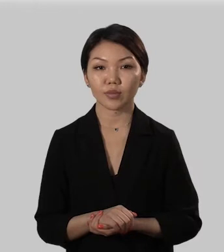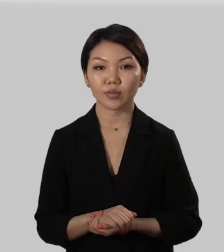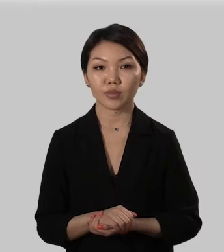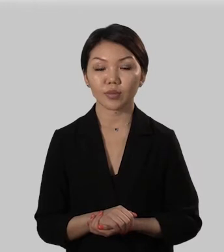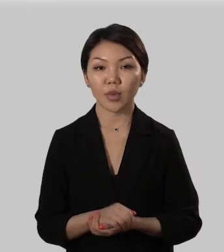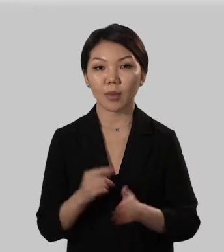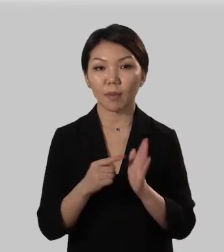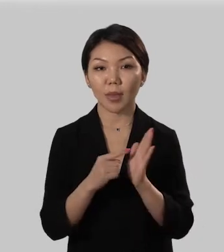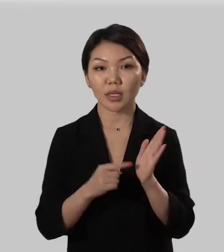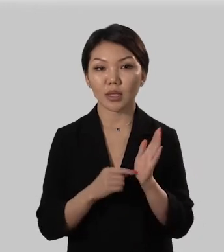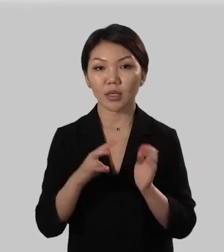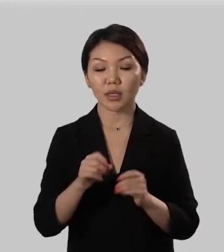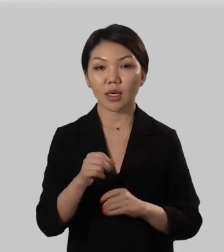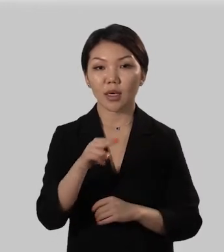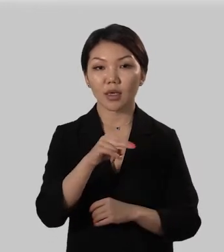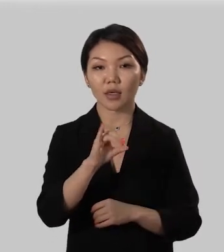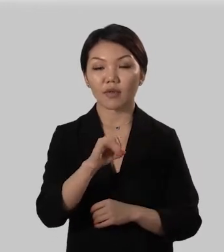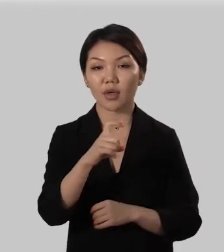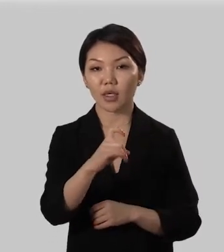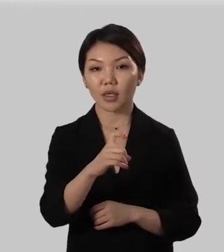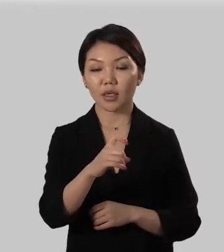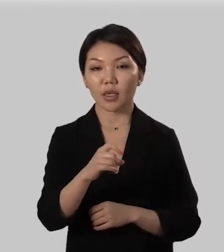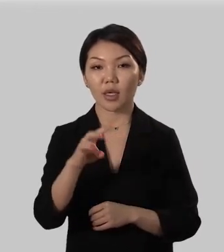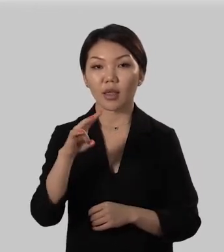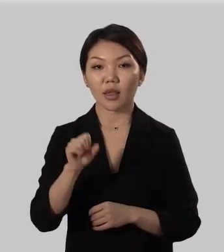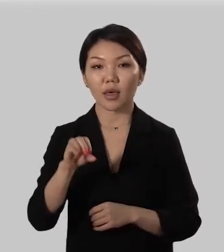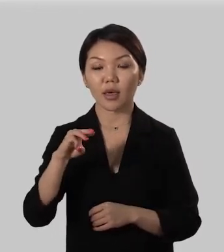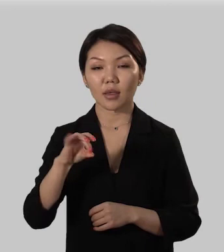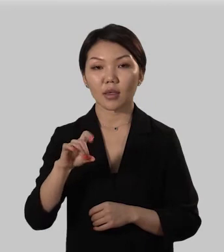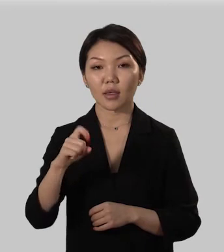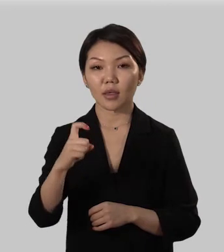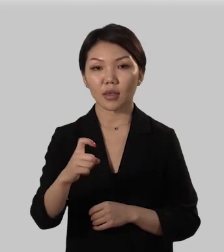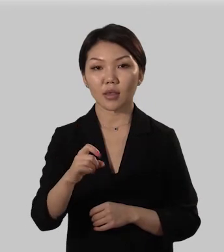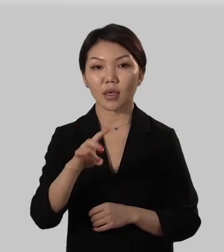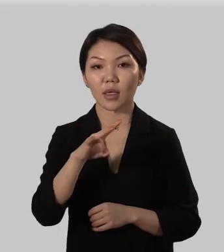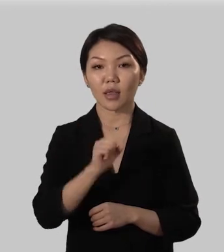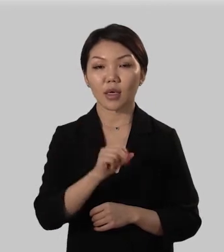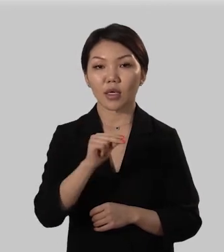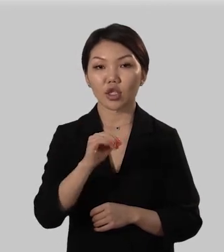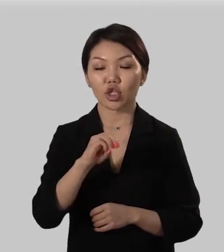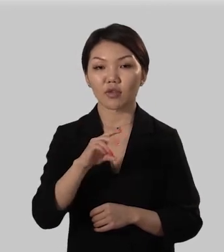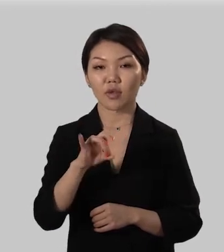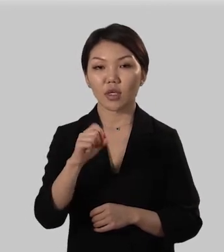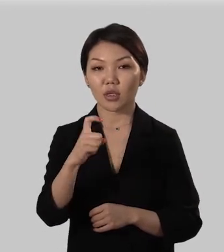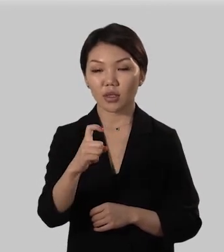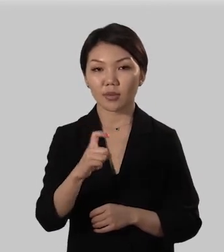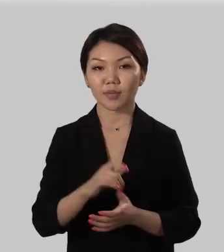поделить на двоих поделить на троих поделить на четверых